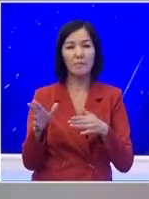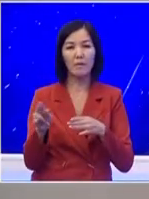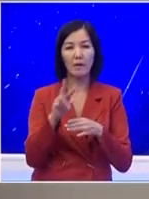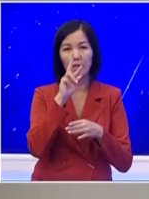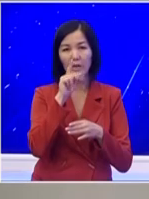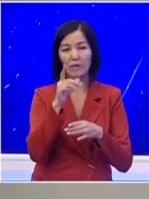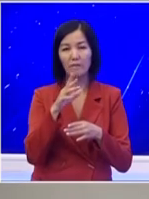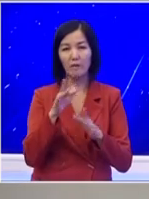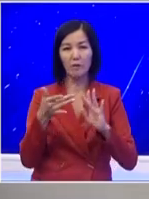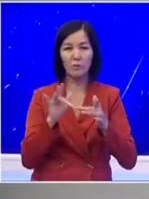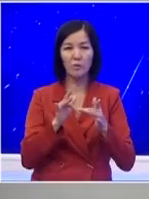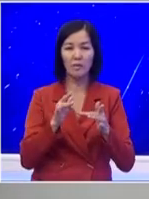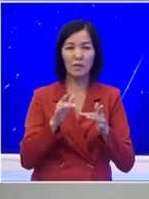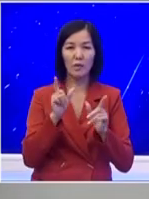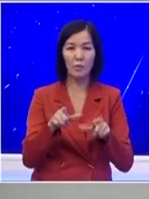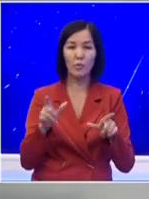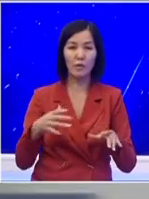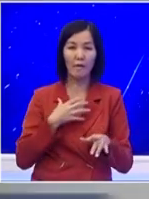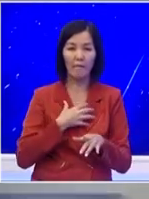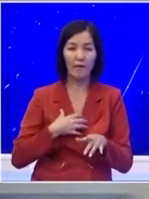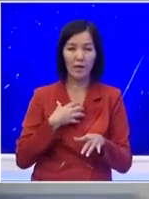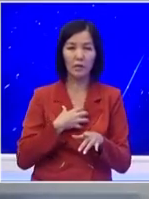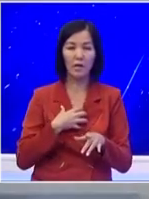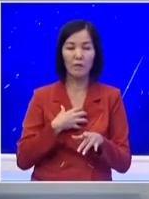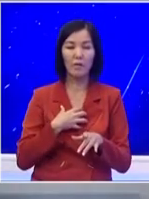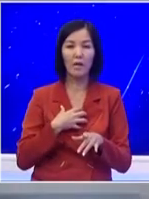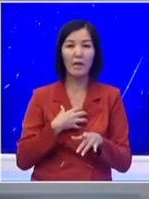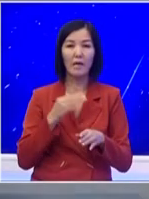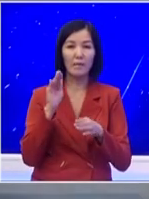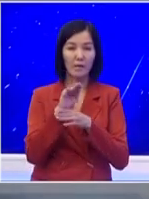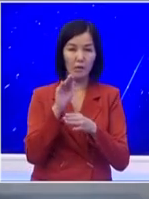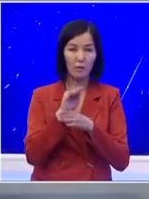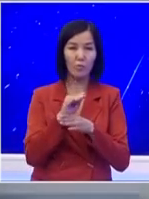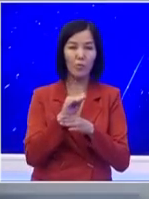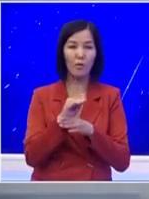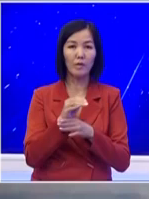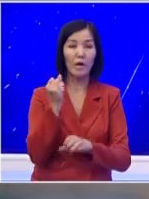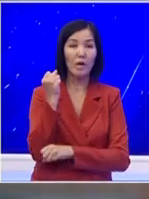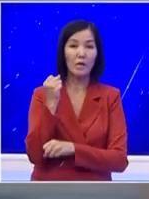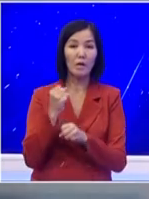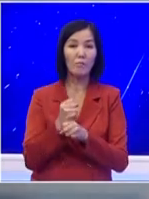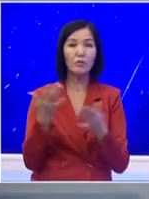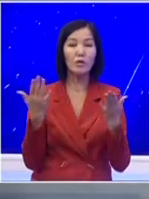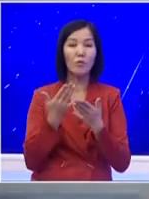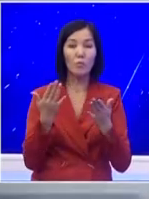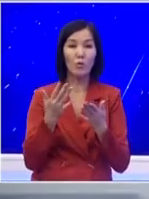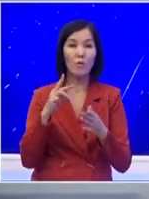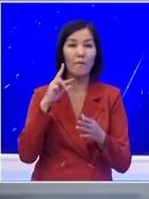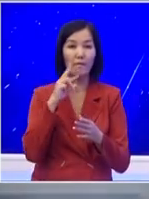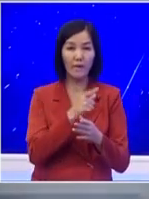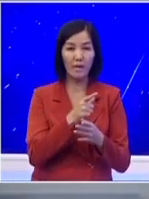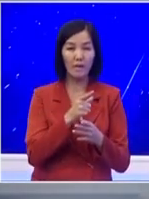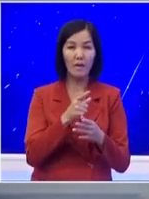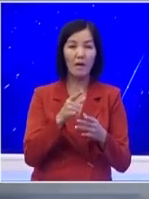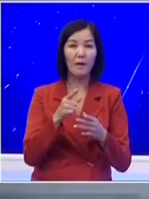соцсетей выражают недовольство на своих страницах. Цементируя лунку вокруг дерева, рабочие не знают, какой урон наносят его корням. Не знают они и